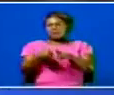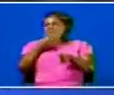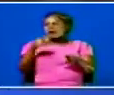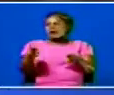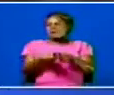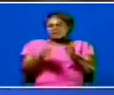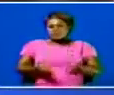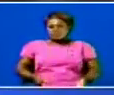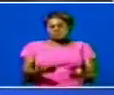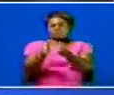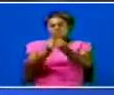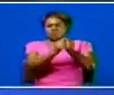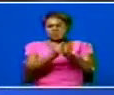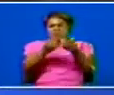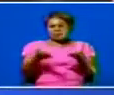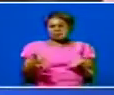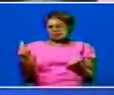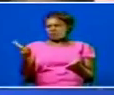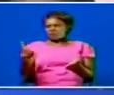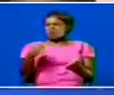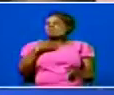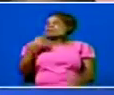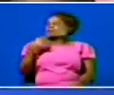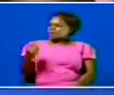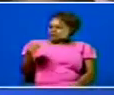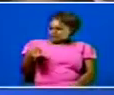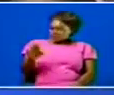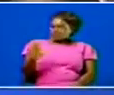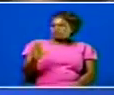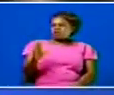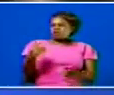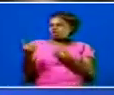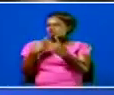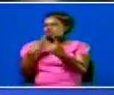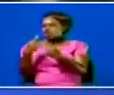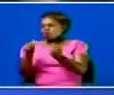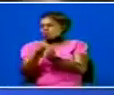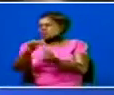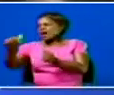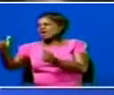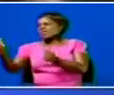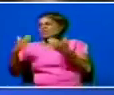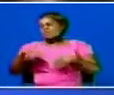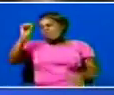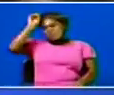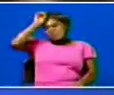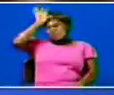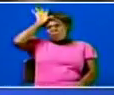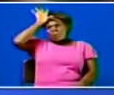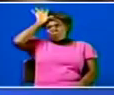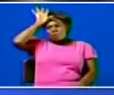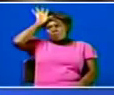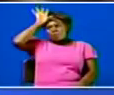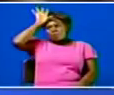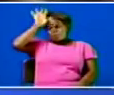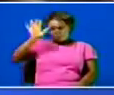wale wanazaliwa pamoja na yeye katika Nairobi. Ile kitu tutasema yeye waende waongee na kinaishongwa katika Kiambu constituency